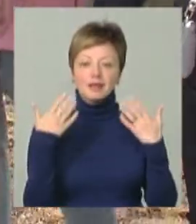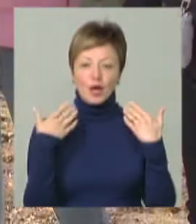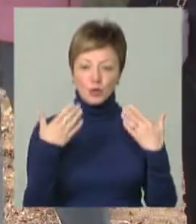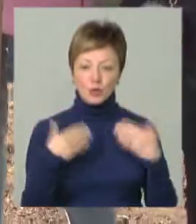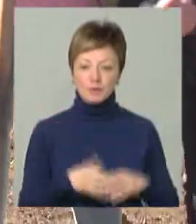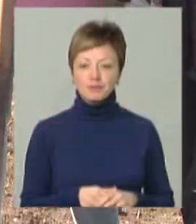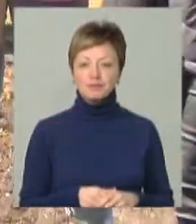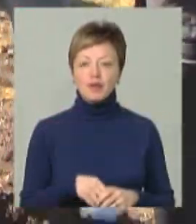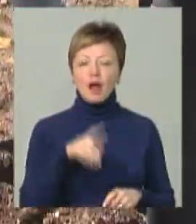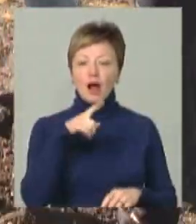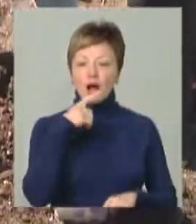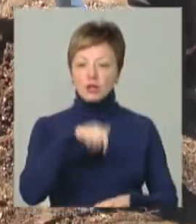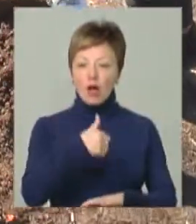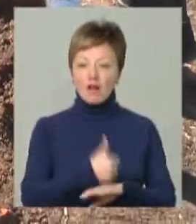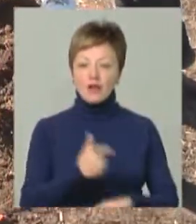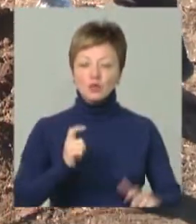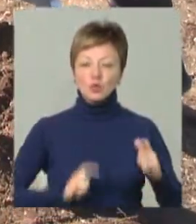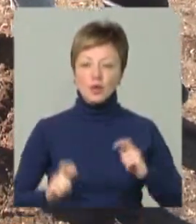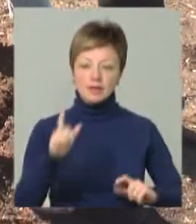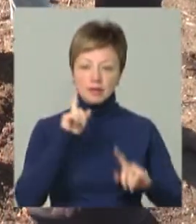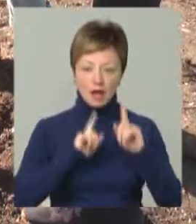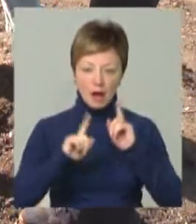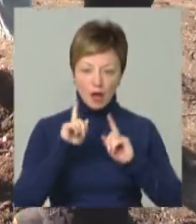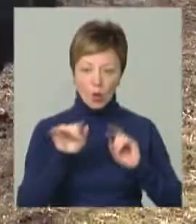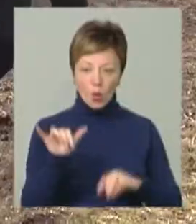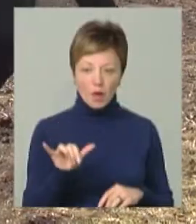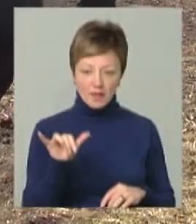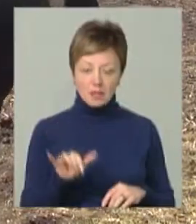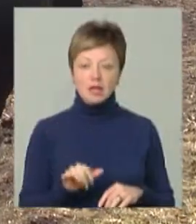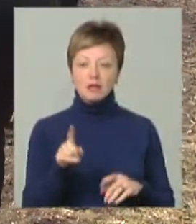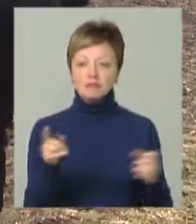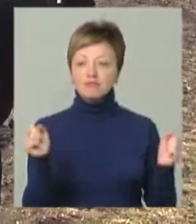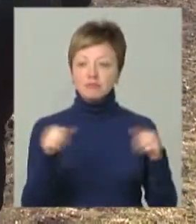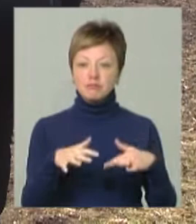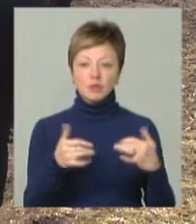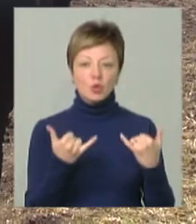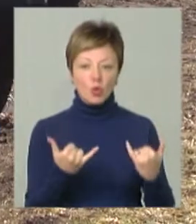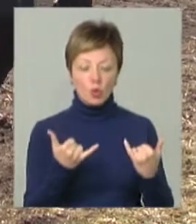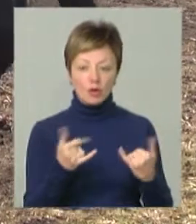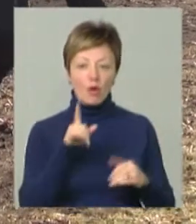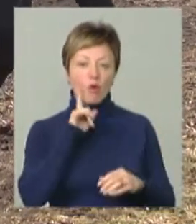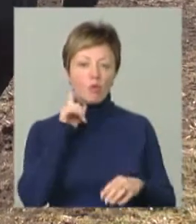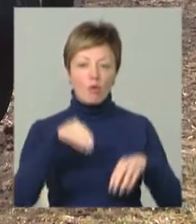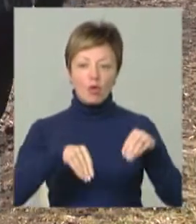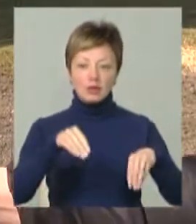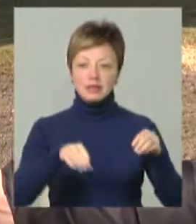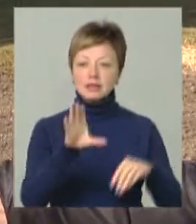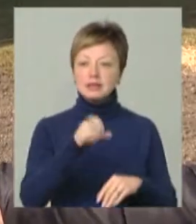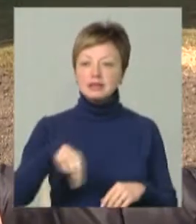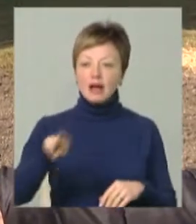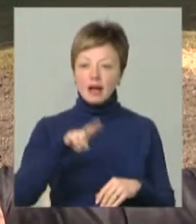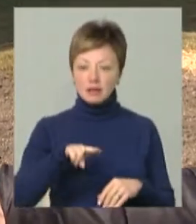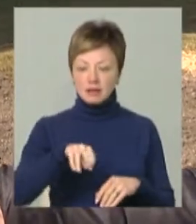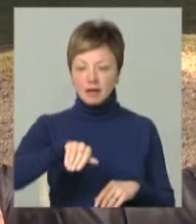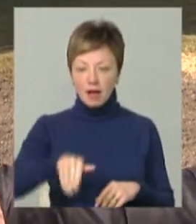словами голови студентської ради одного із факультетів університету Віолети Баранюк, вони зібрали сьогодні, щоб омолодити ботанічний сад.